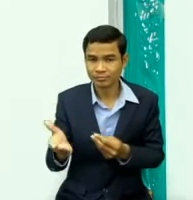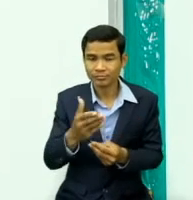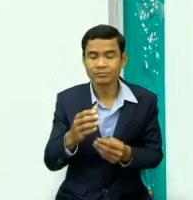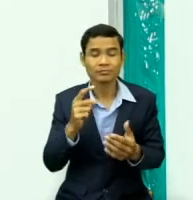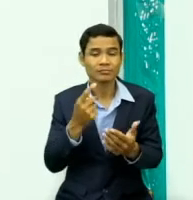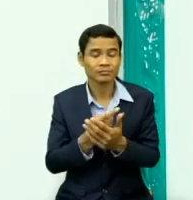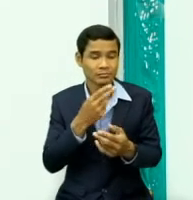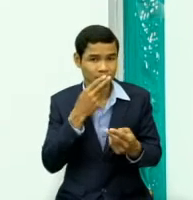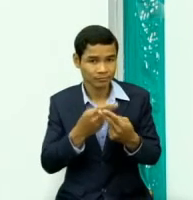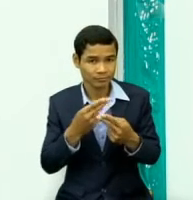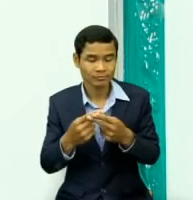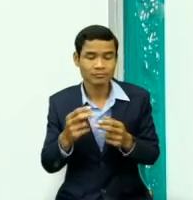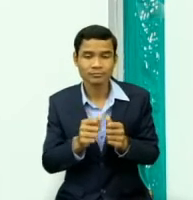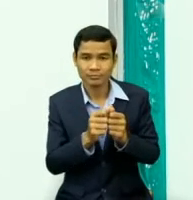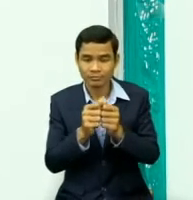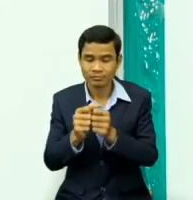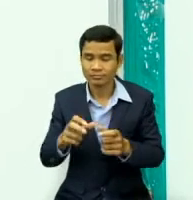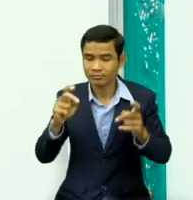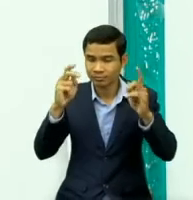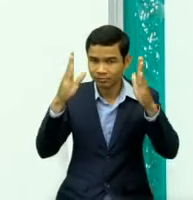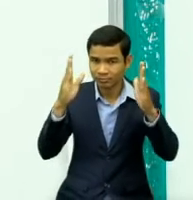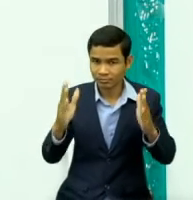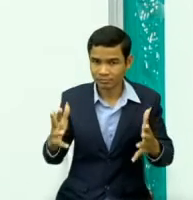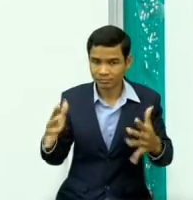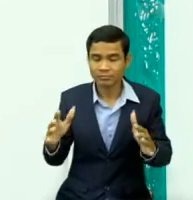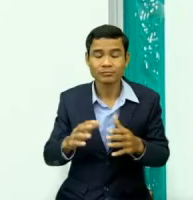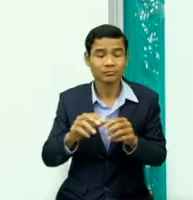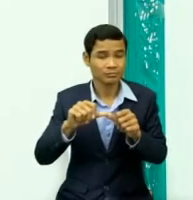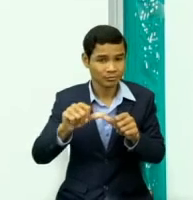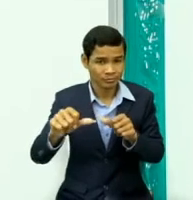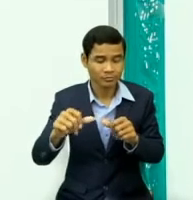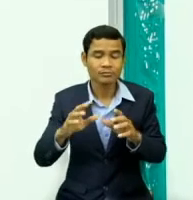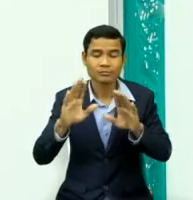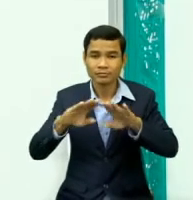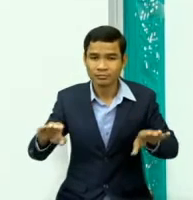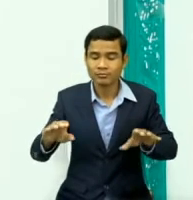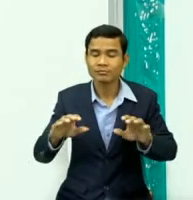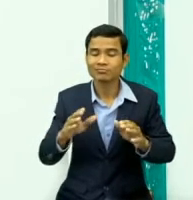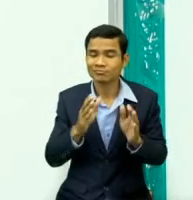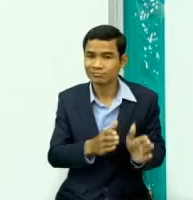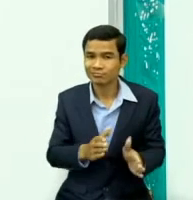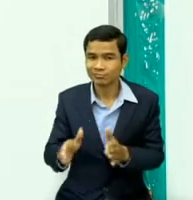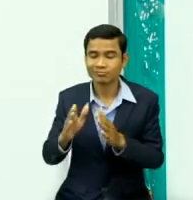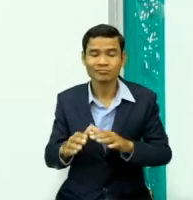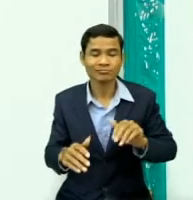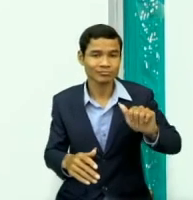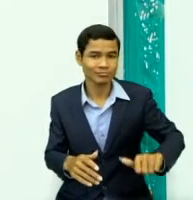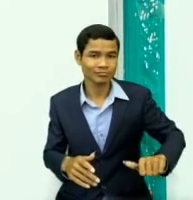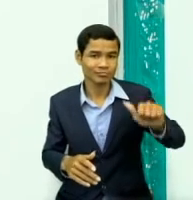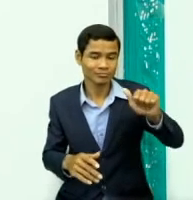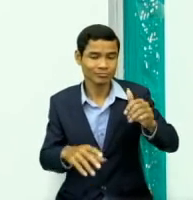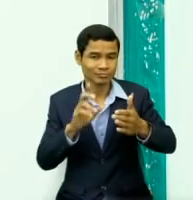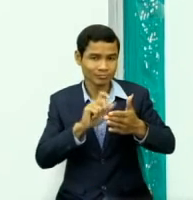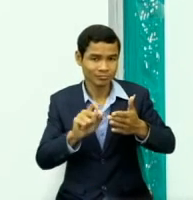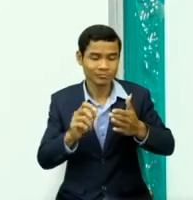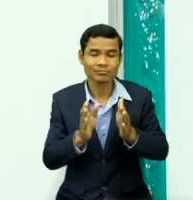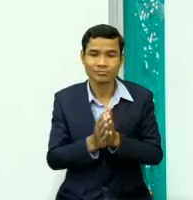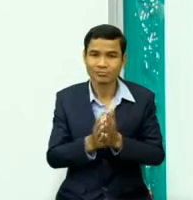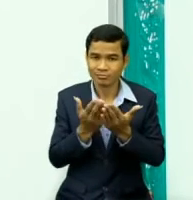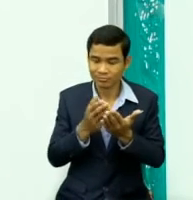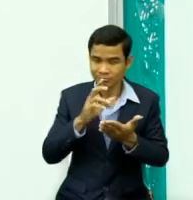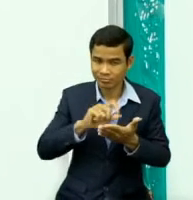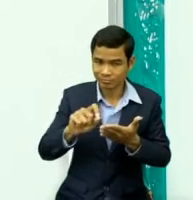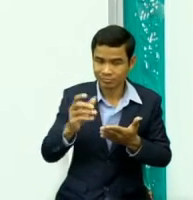ban chưa rôm chơi sầm nồi chỉ mồi nè kêu hai nó chà chỉ bạn top tiên con tiêm nè tiêm cho cả chân nuôn nâng sĩ phơi sẽ là bao